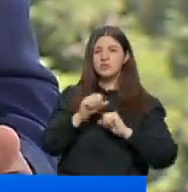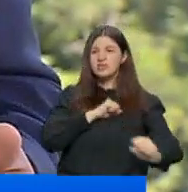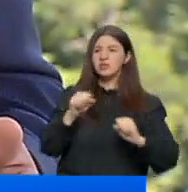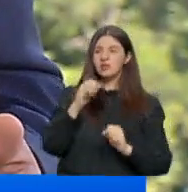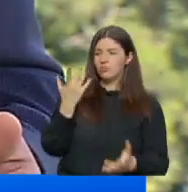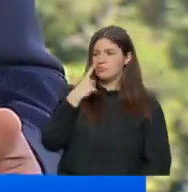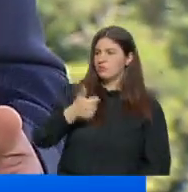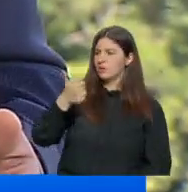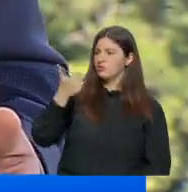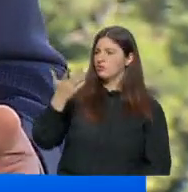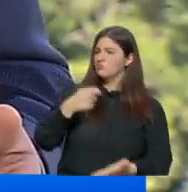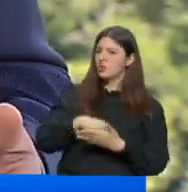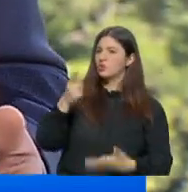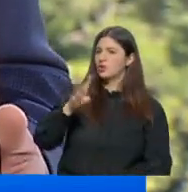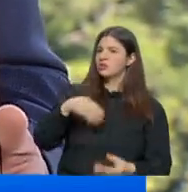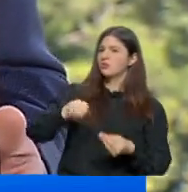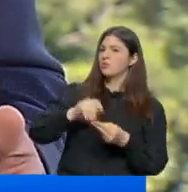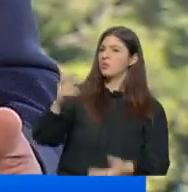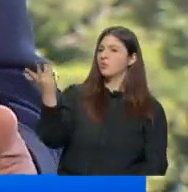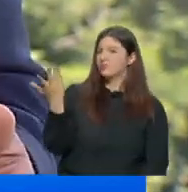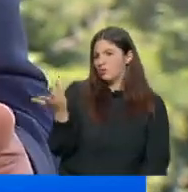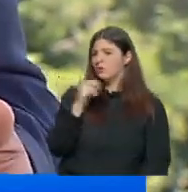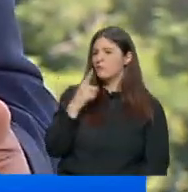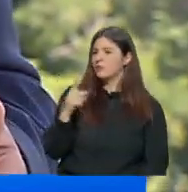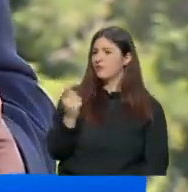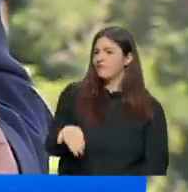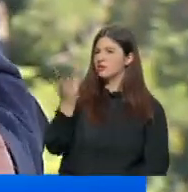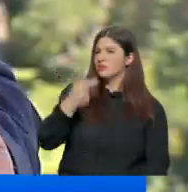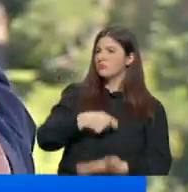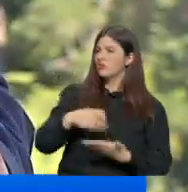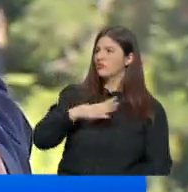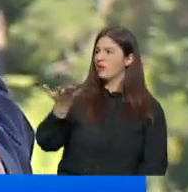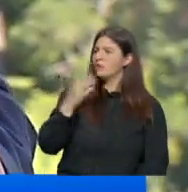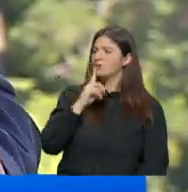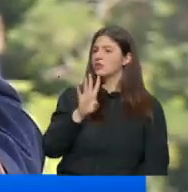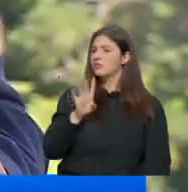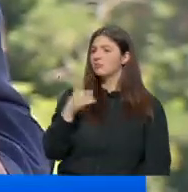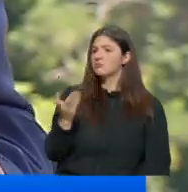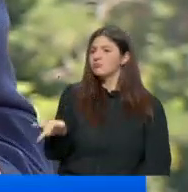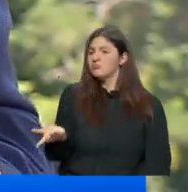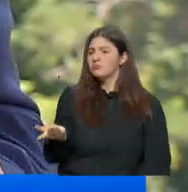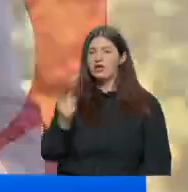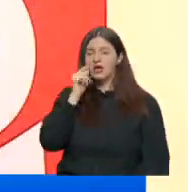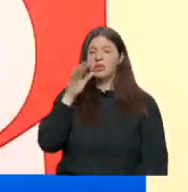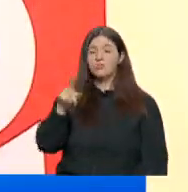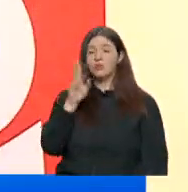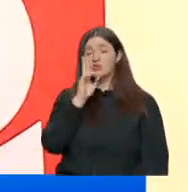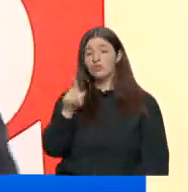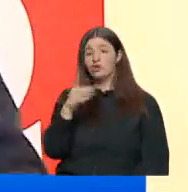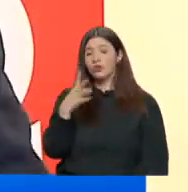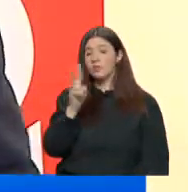Dediler ki Cumhurbaşkanı maaşına %40 zam yapıyormuş. Ya zaten 100 bin liraya geçen maaşını 140 bin liraya çıkartıyor. İnsanlar işte burada